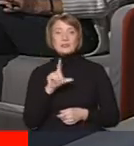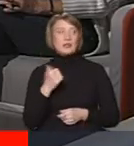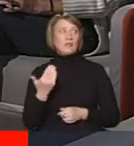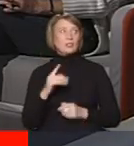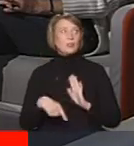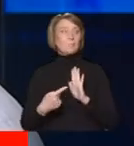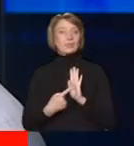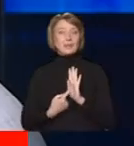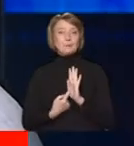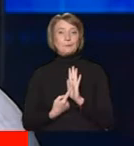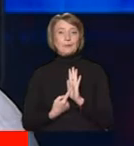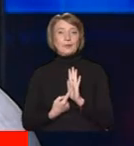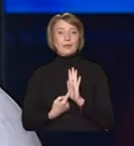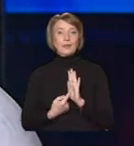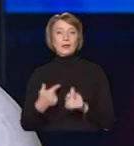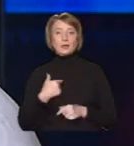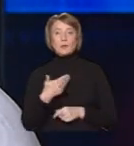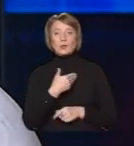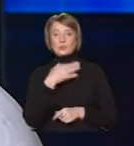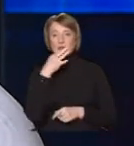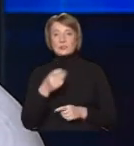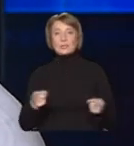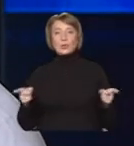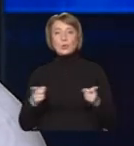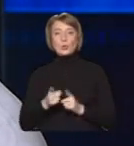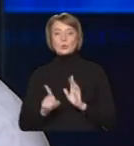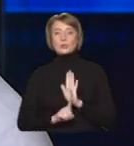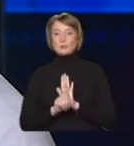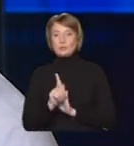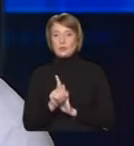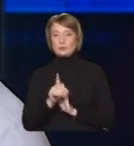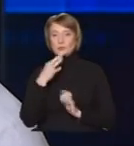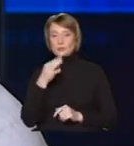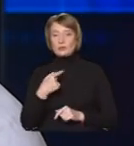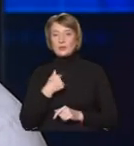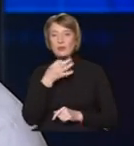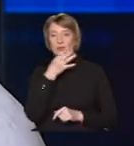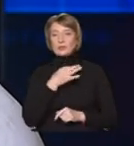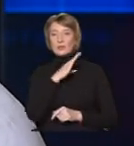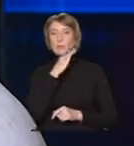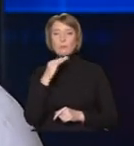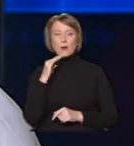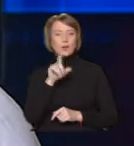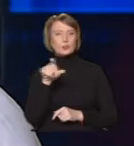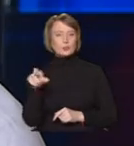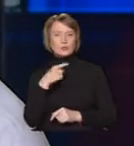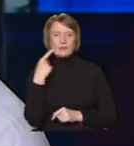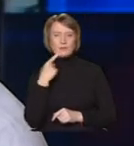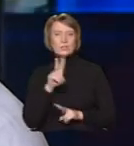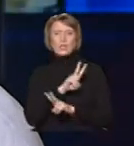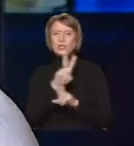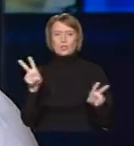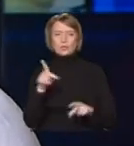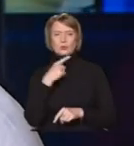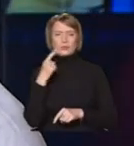комплексне таке питання. Ну, дивіться, я кілька моментів хотів би коротко спочатку про те, що ви згадали. Ви кажете, що багато людей говорять ті ж самі речі. Ніхто не каже, що вони